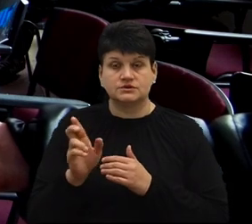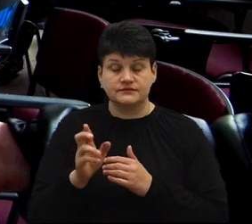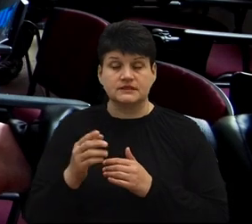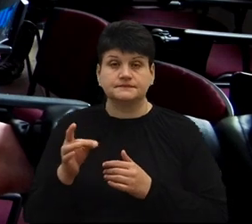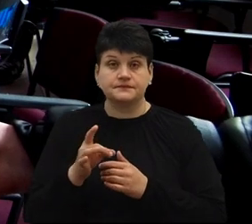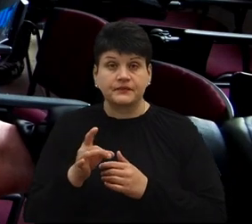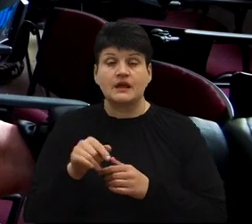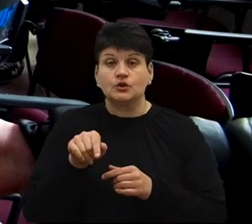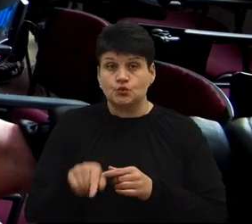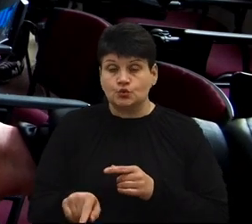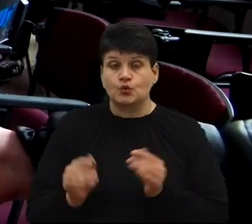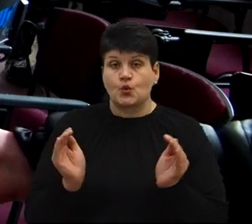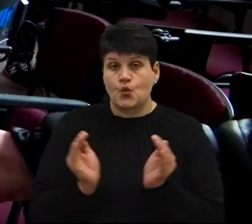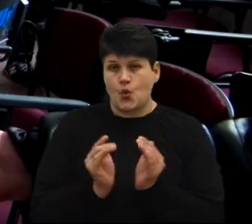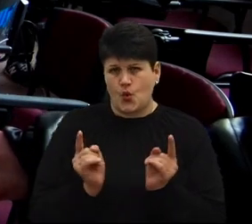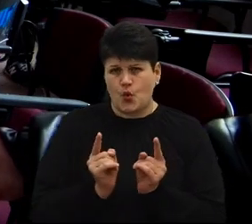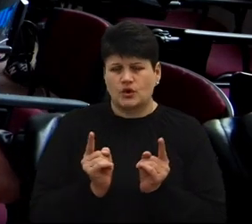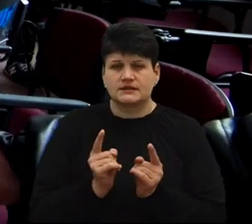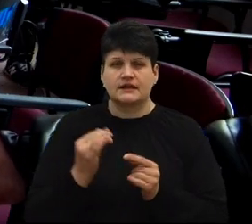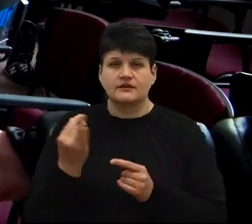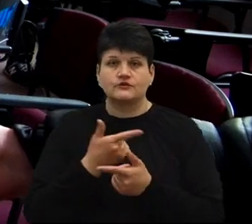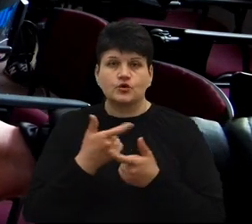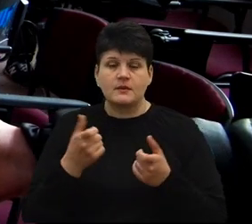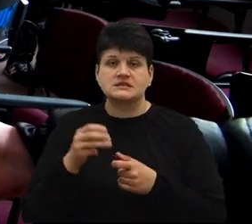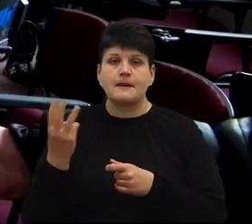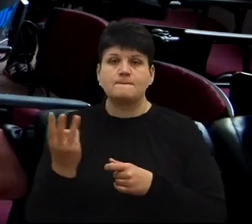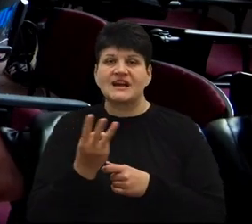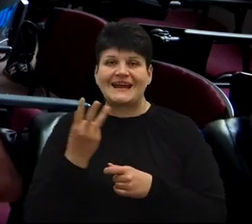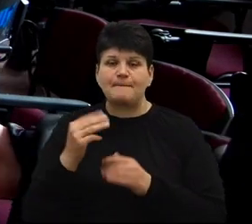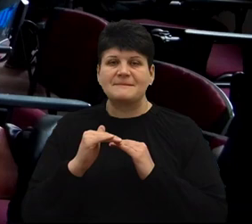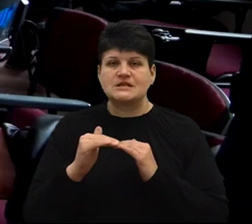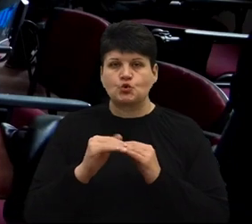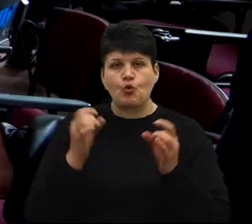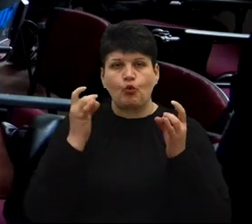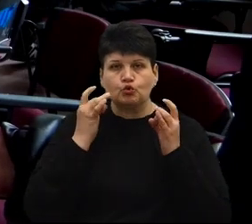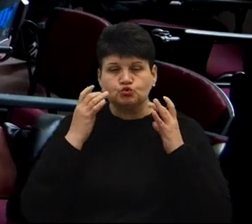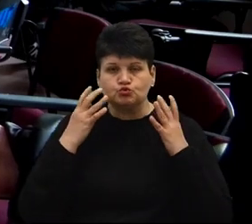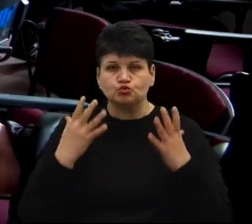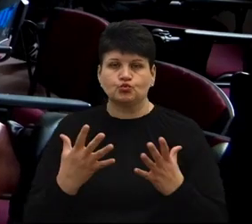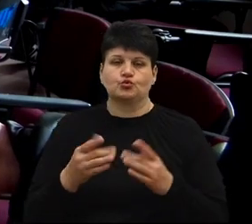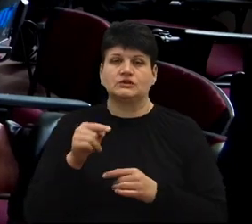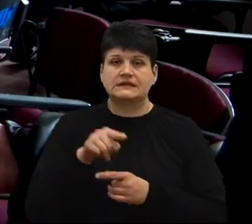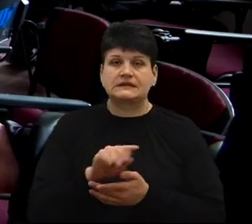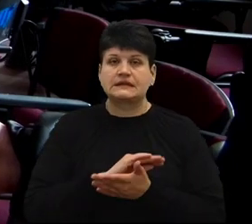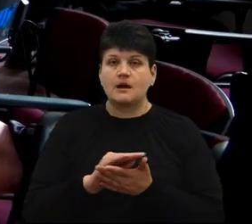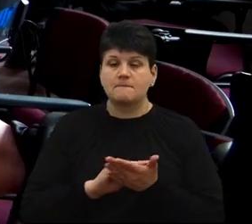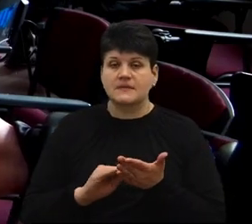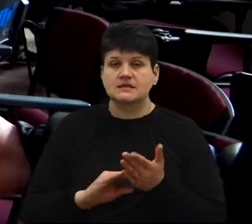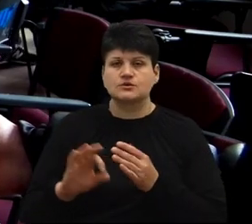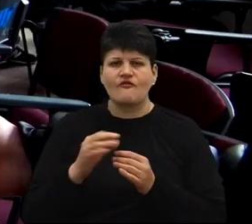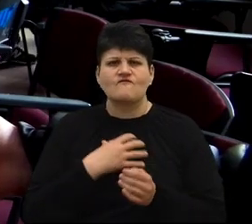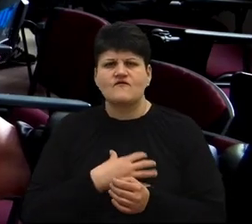коротка саме про носіїв Трипільської культури які були виявлені в печері Вертеп в цій статті описано саме